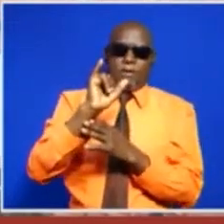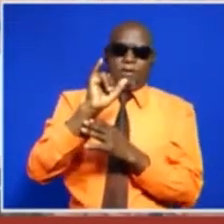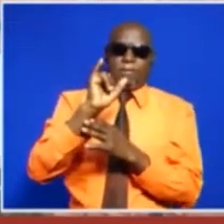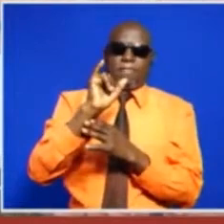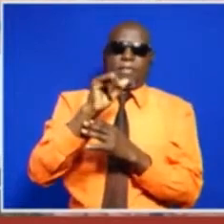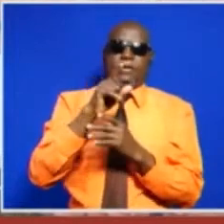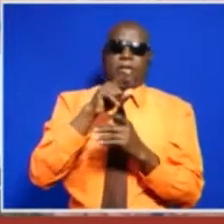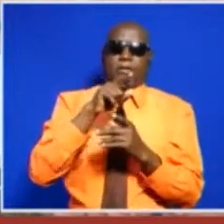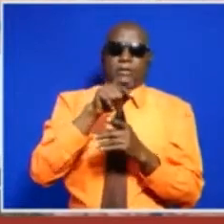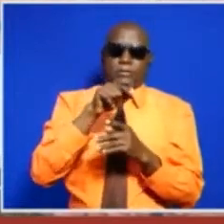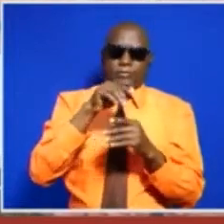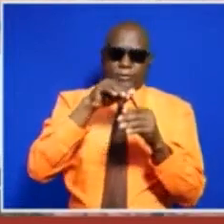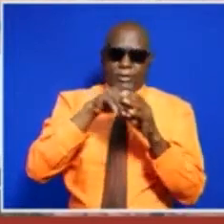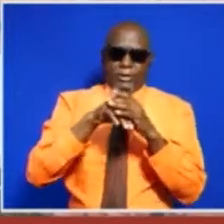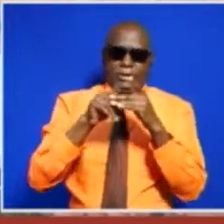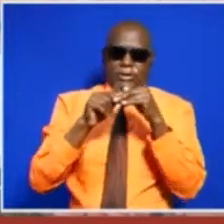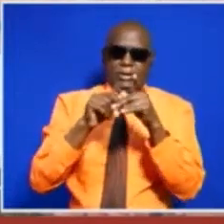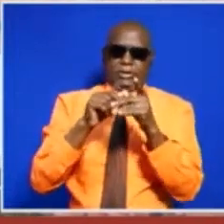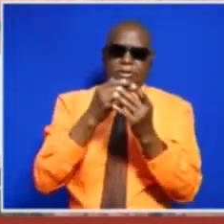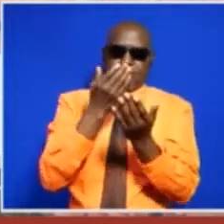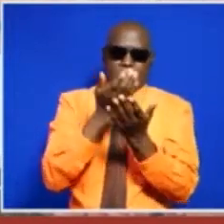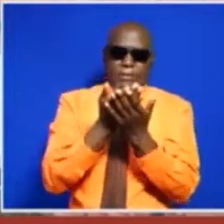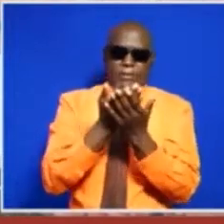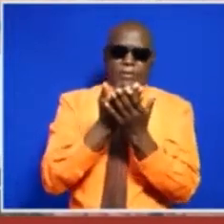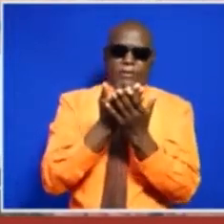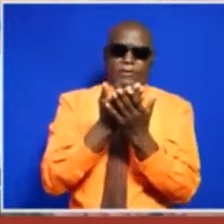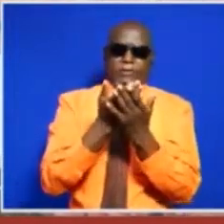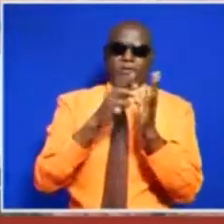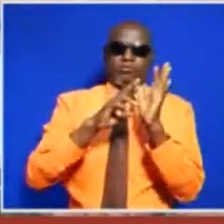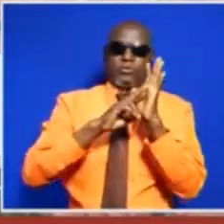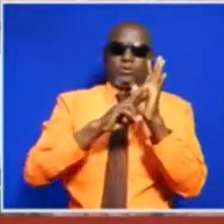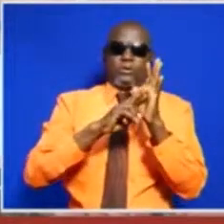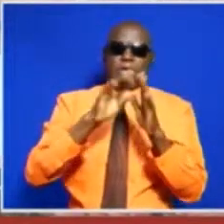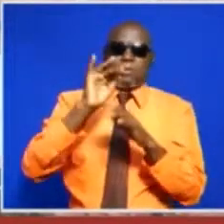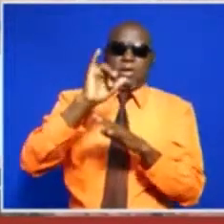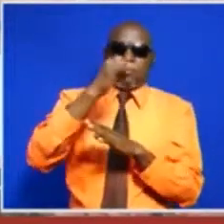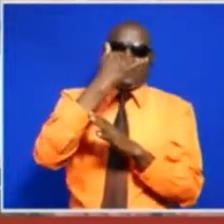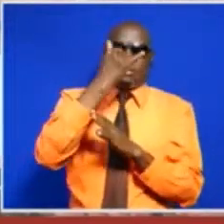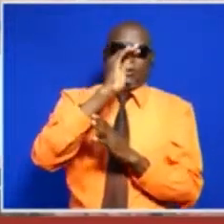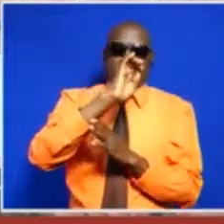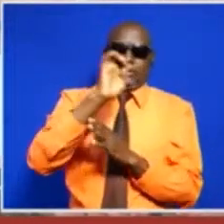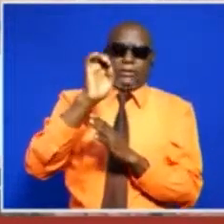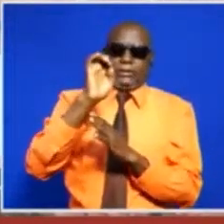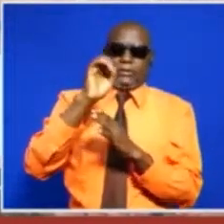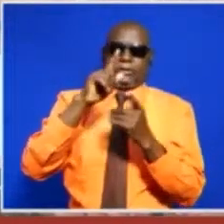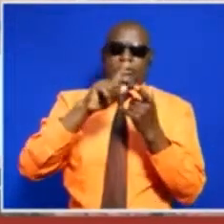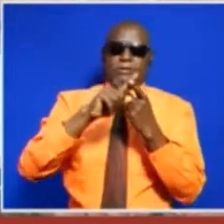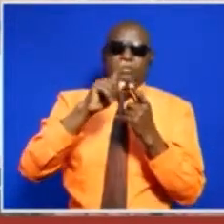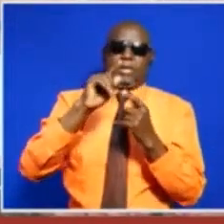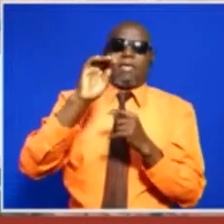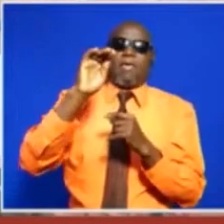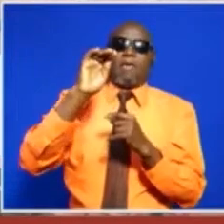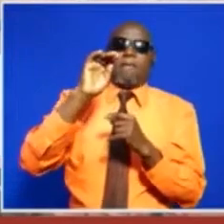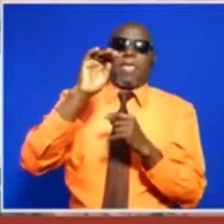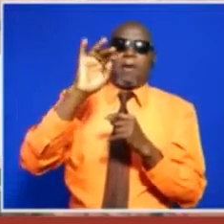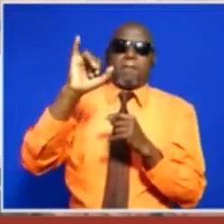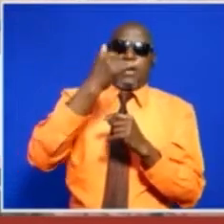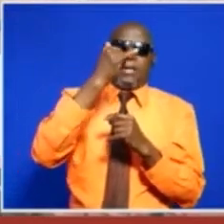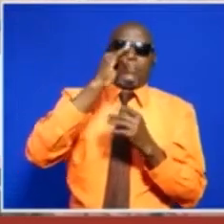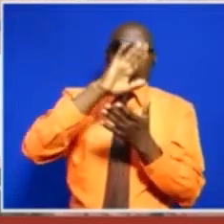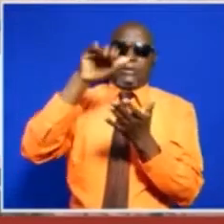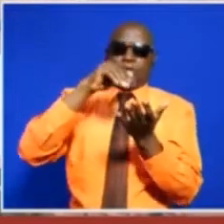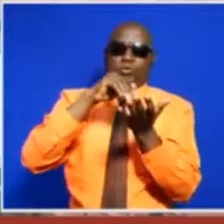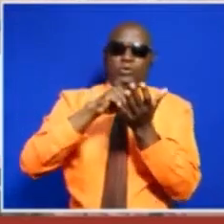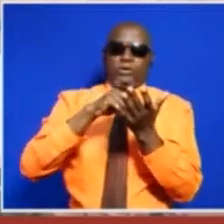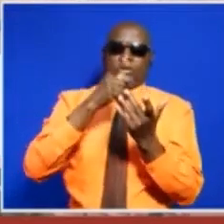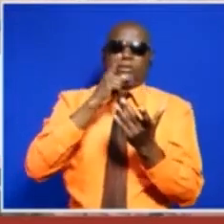hilo, wawili hao wanaowakilisha maeneo bunge Embakasi Kaskazini na Embakasi Central waliambia mahakama kuwa haki